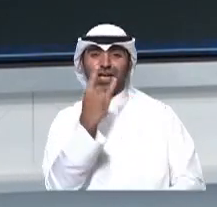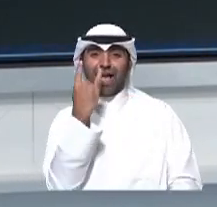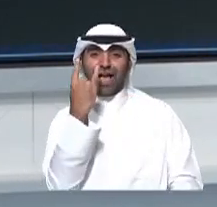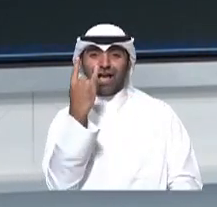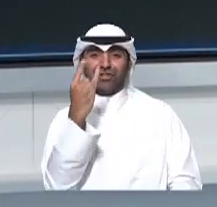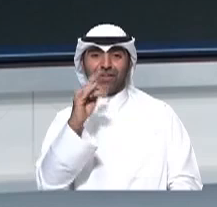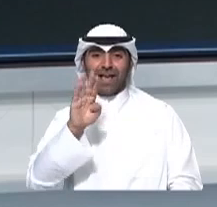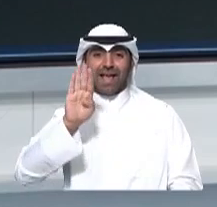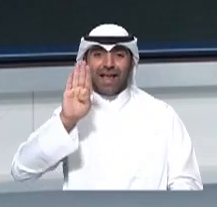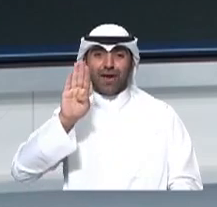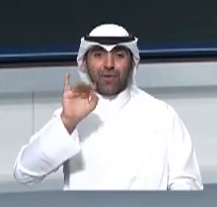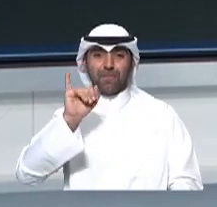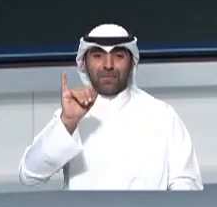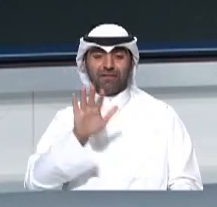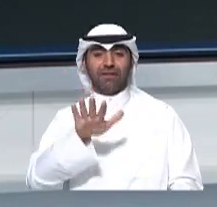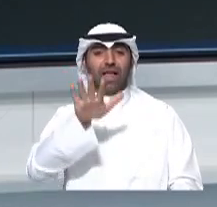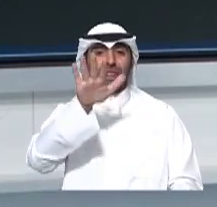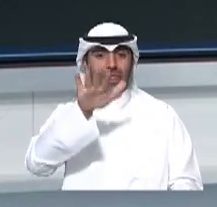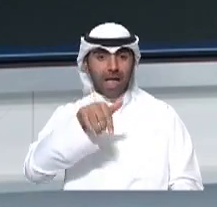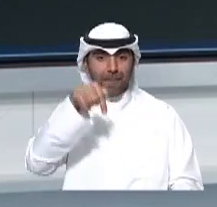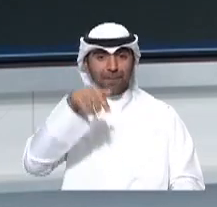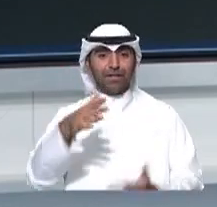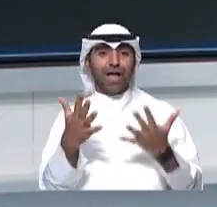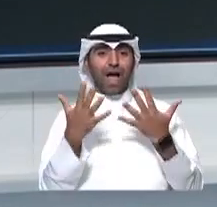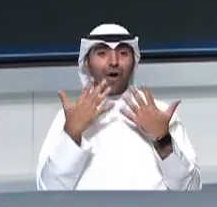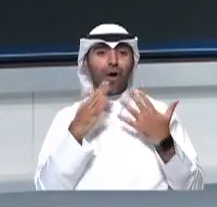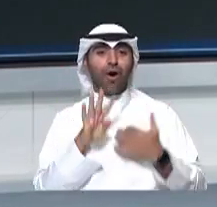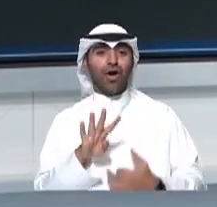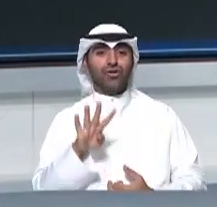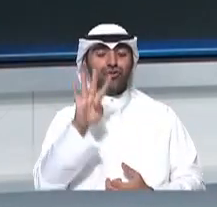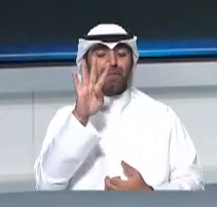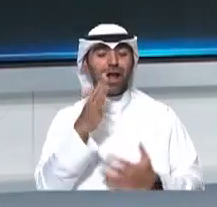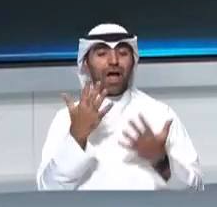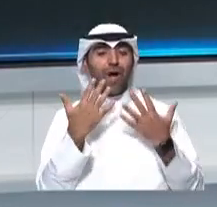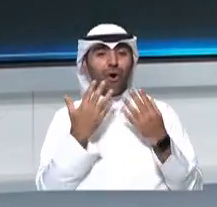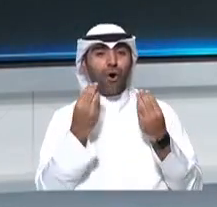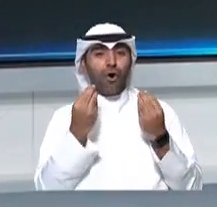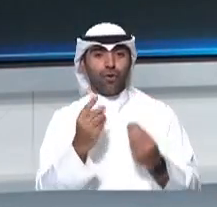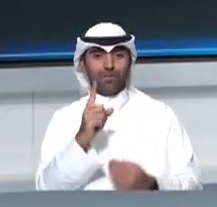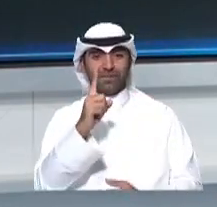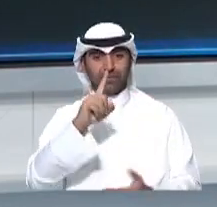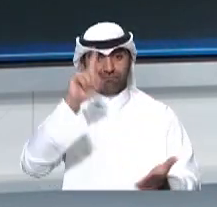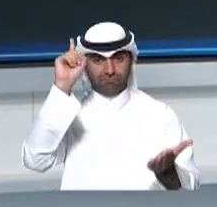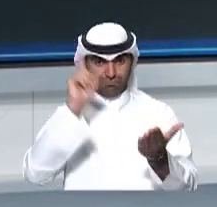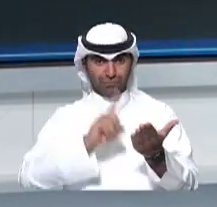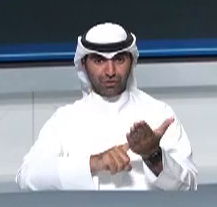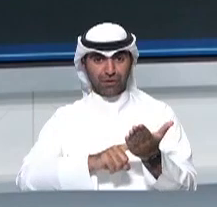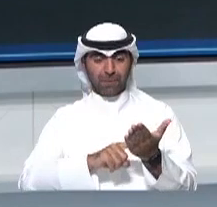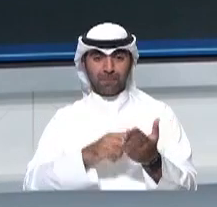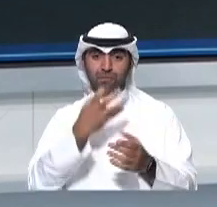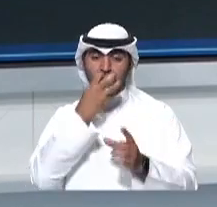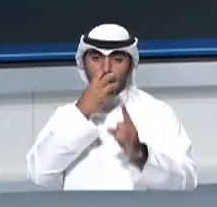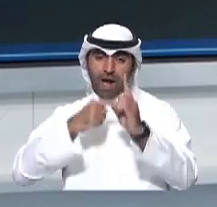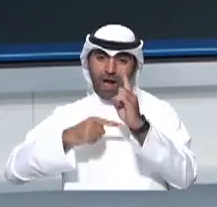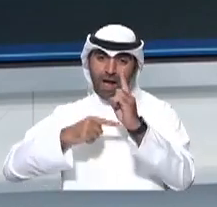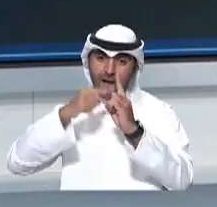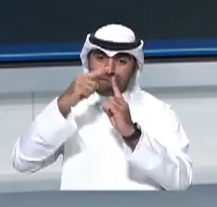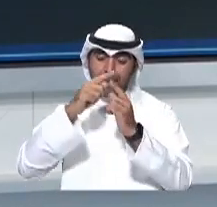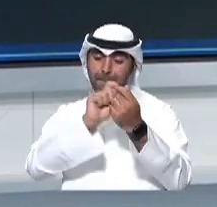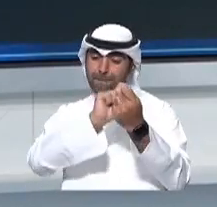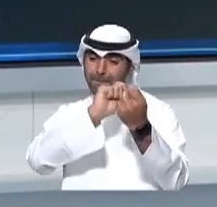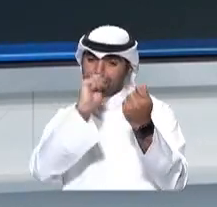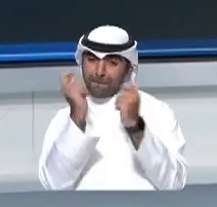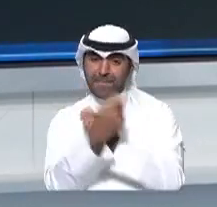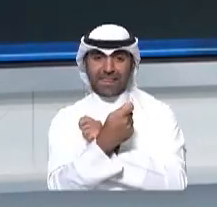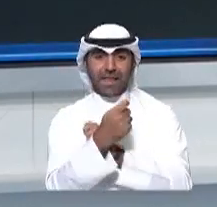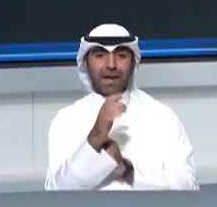بعض المناطق. الأجواء الحالية في مدينة الكويت، سماء صحو بشكل عام، الرياح متقلبة الاتجاه خفيفة السرعة 3